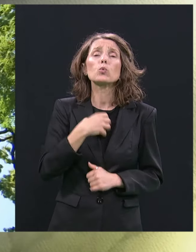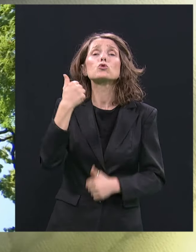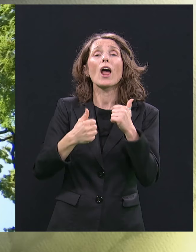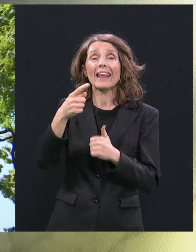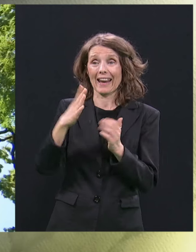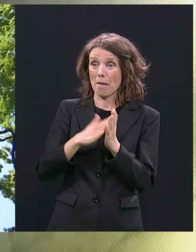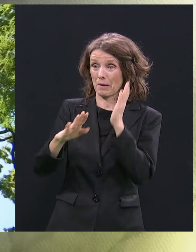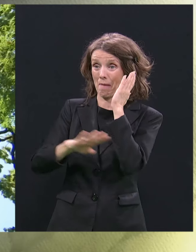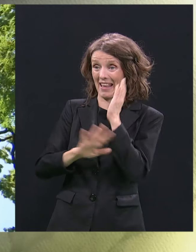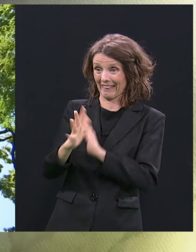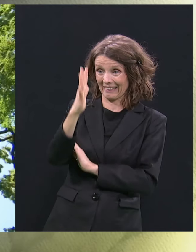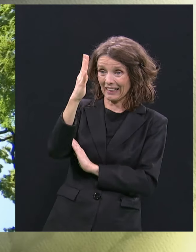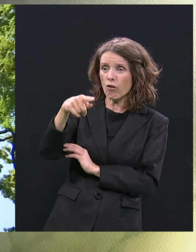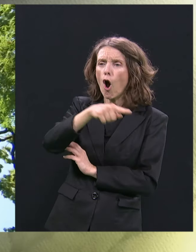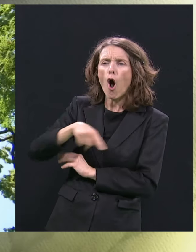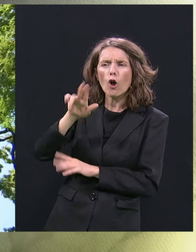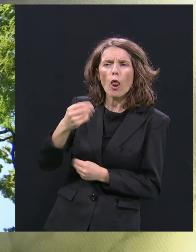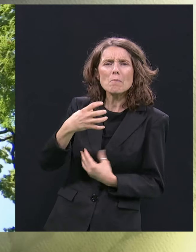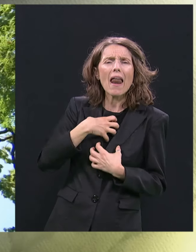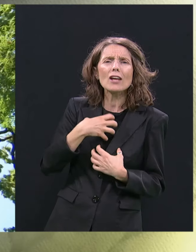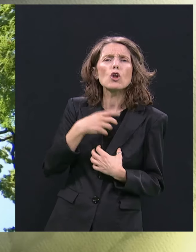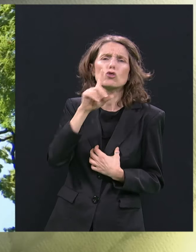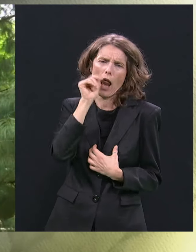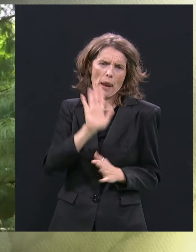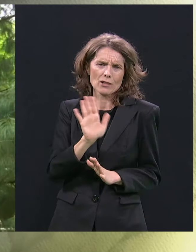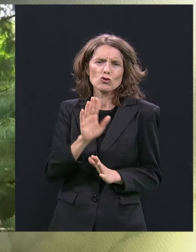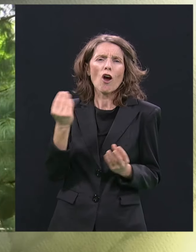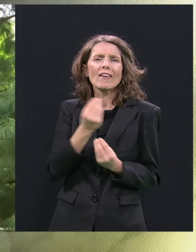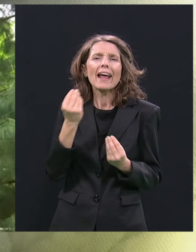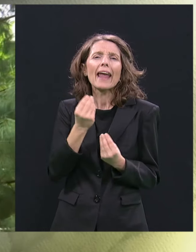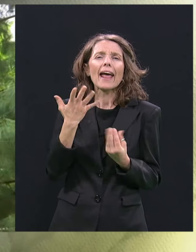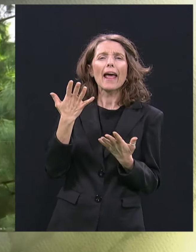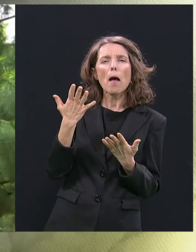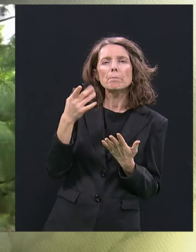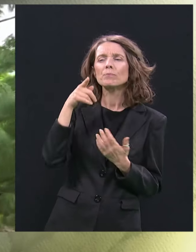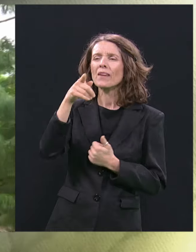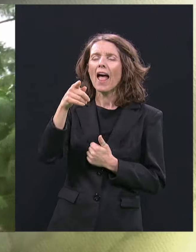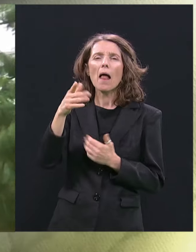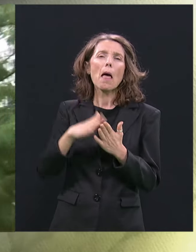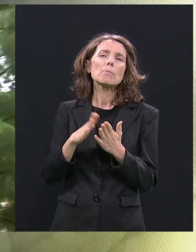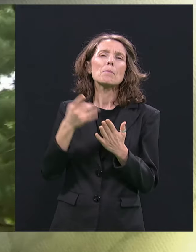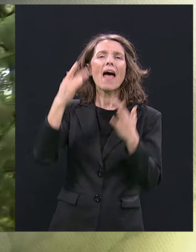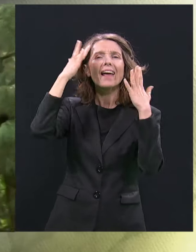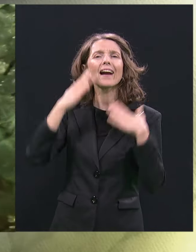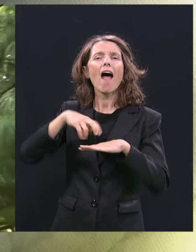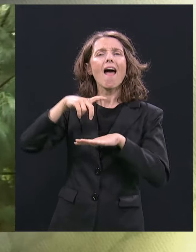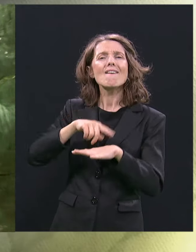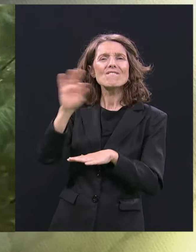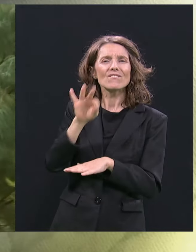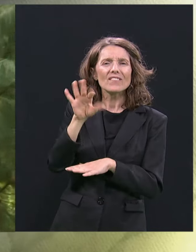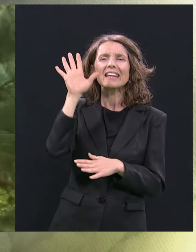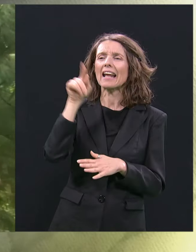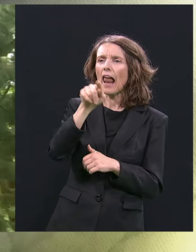demonska bića. To mogu biti vile ili neko drugo biće koje je opasno samo po